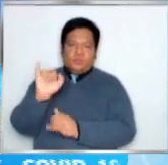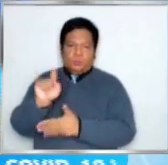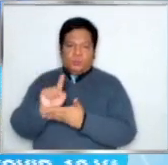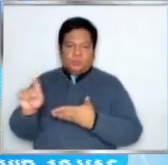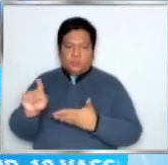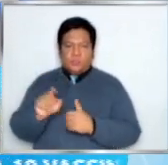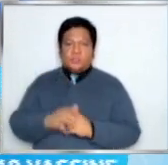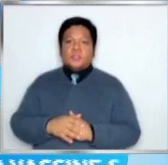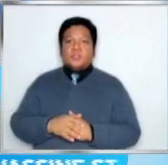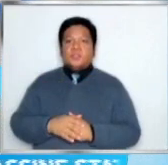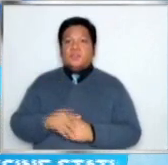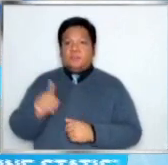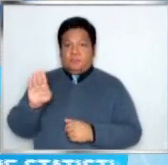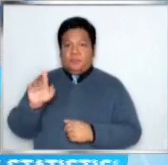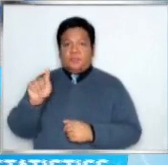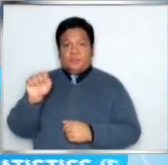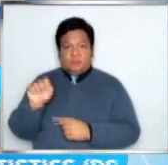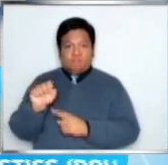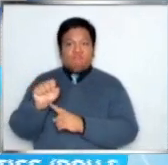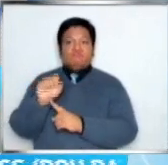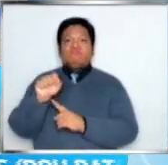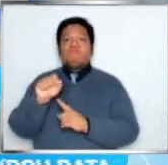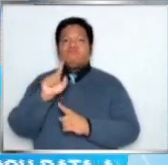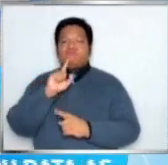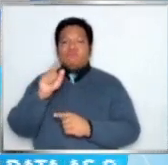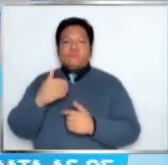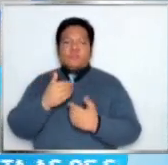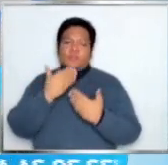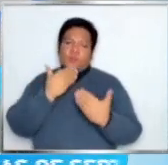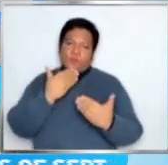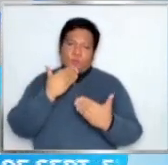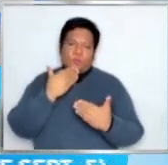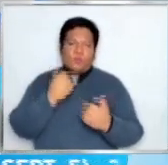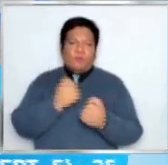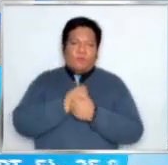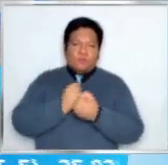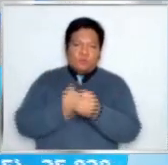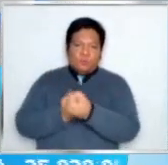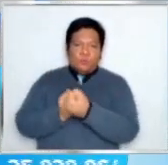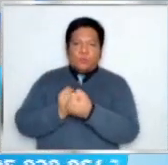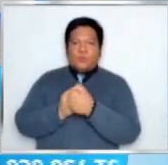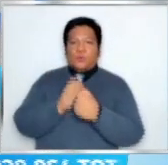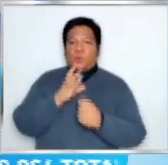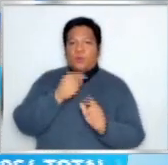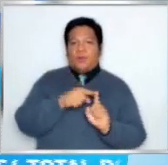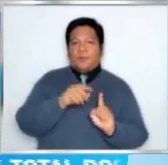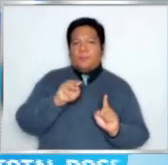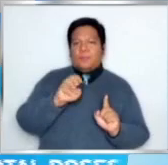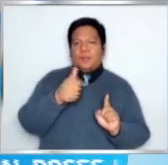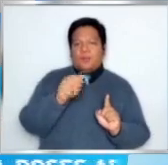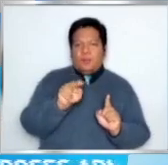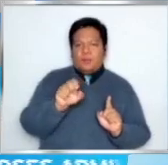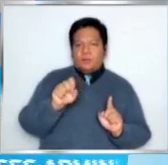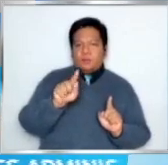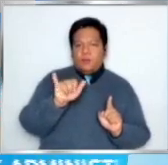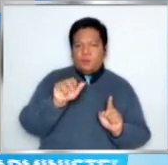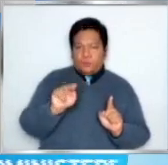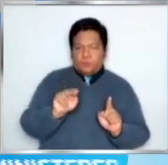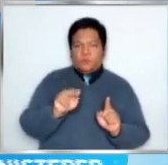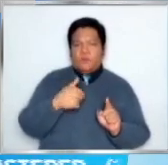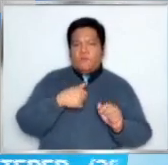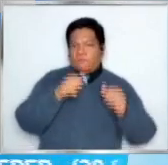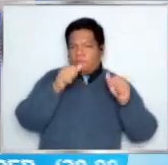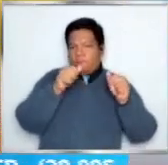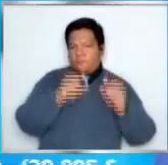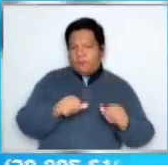Boys, pati na sa love and support ni American rapper Megan Stallion na nakakolab nila recently para sa Butter